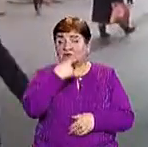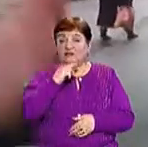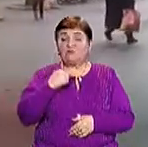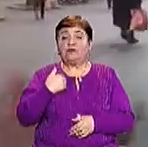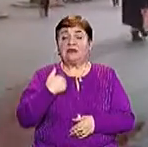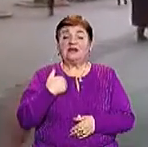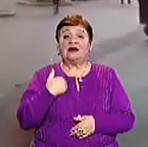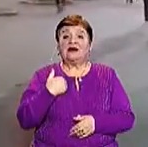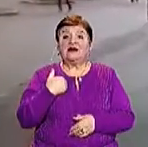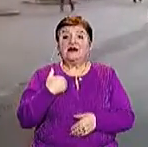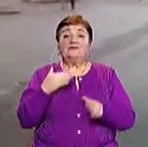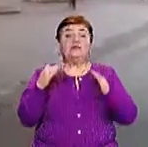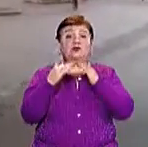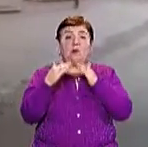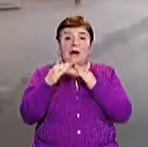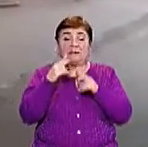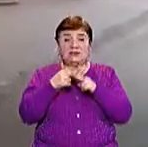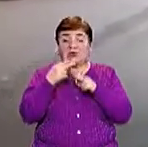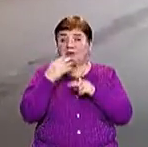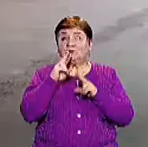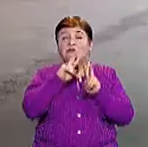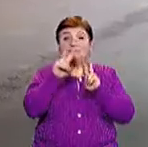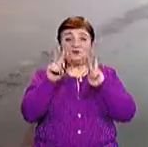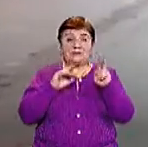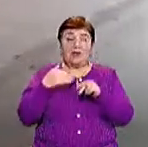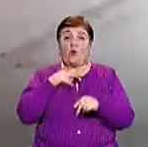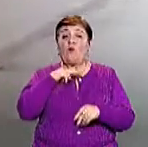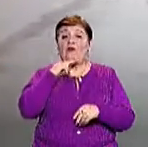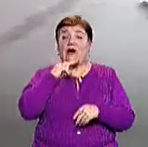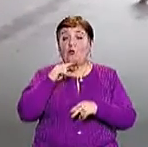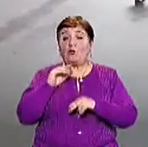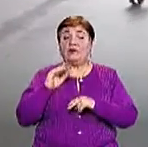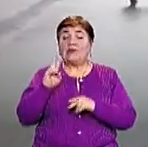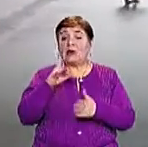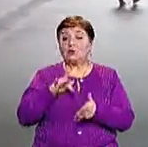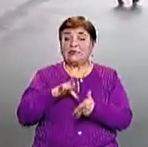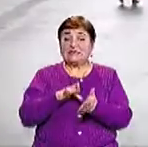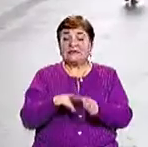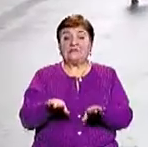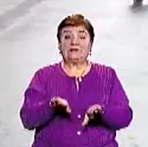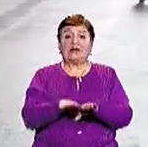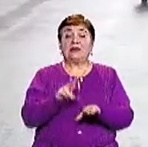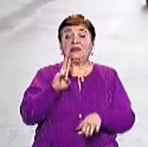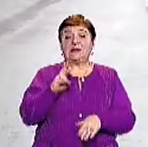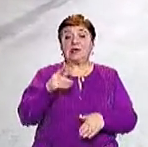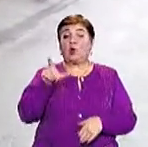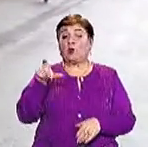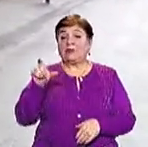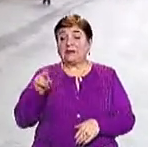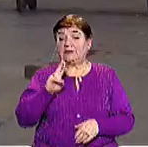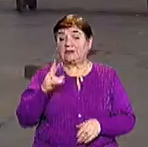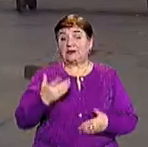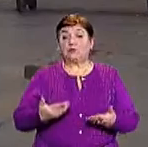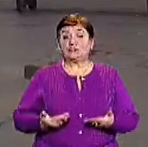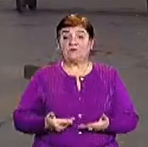сприймати архітектуру у цільному комплексі. Вони відволікають увагу як туристів, так і громадян, котрі постійно